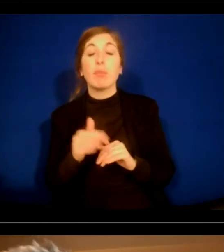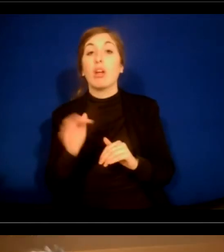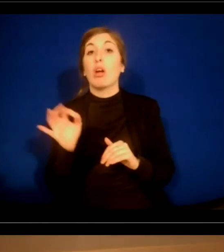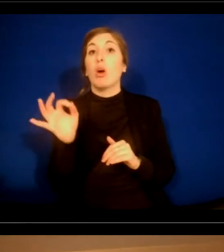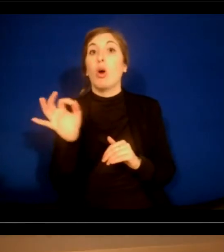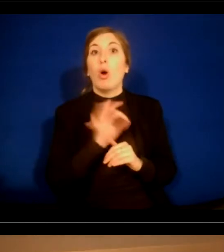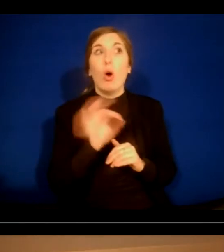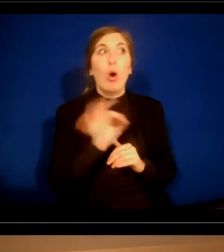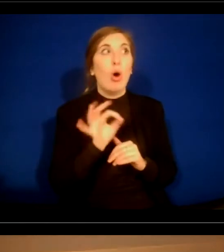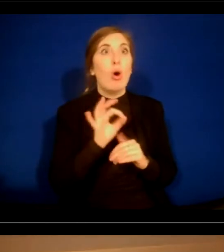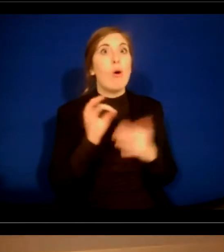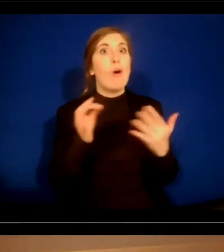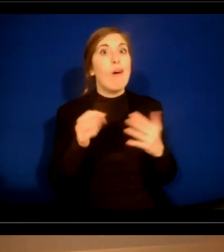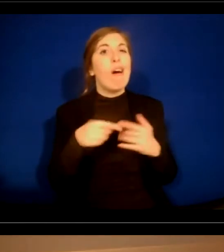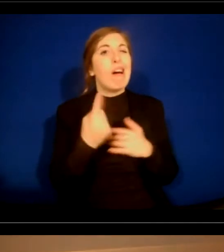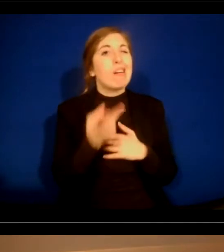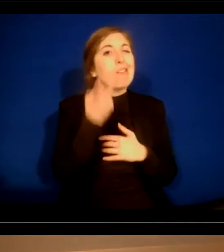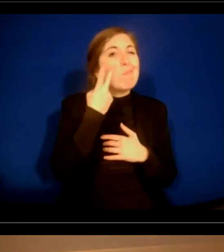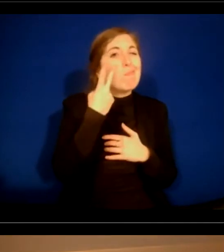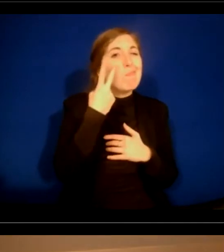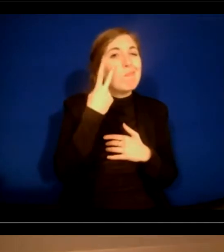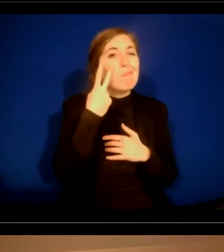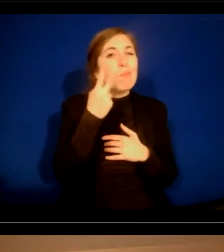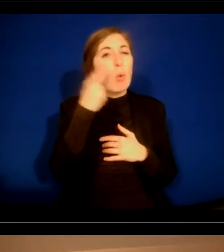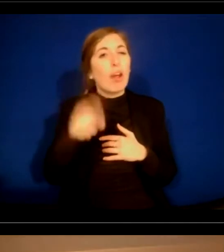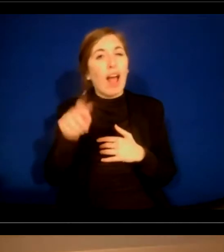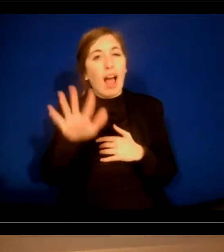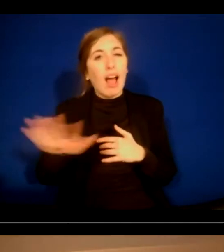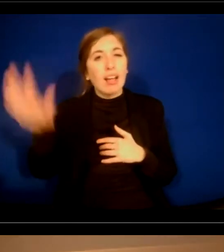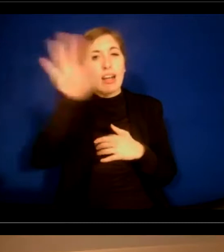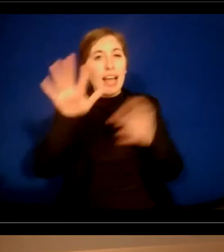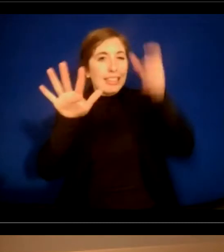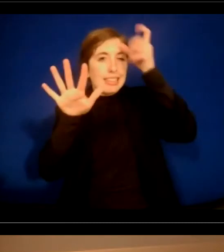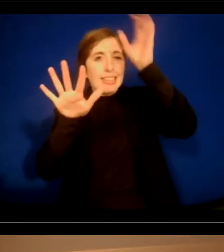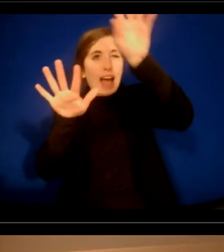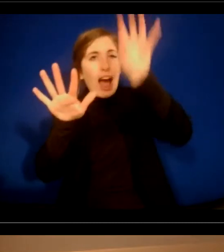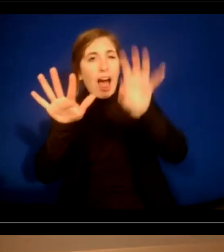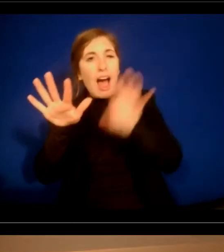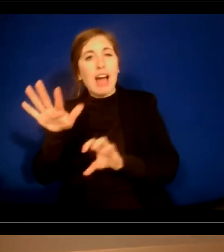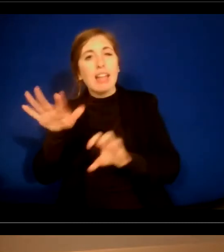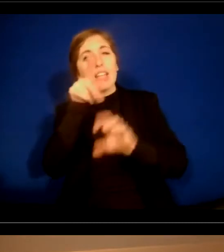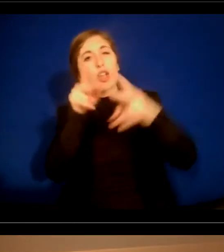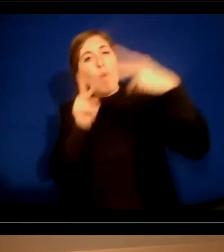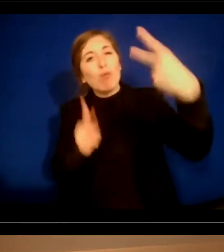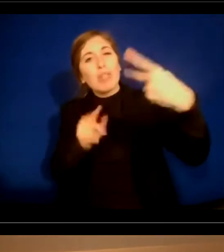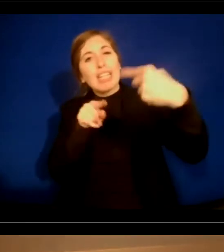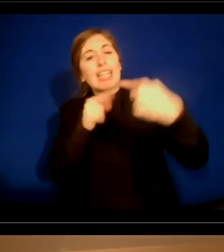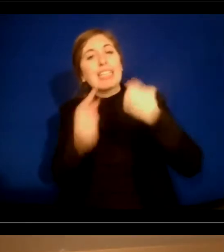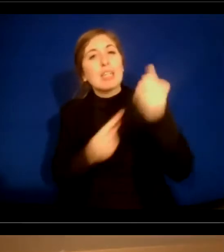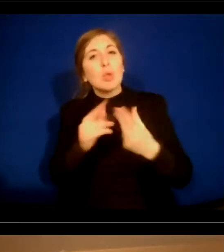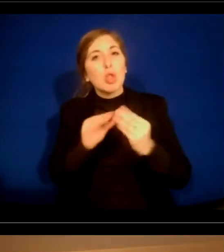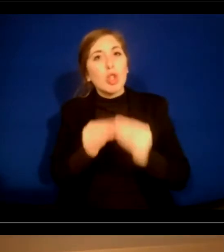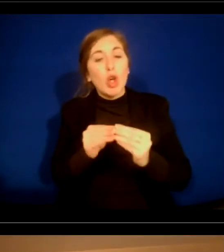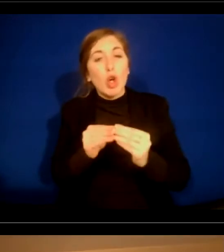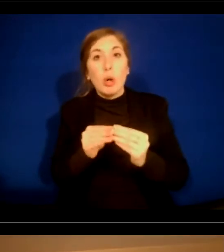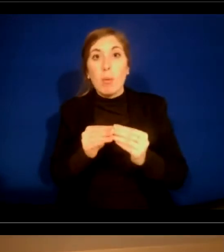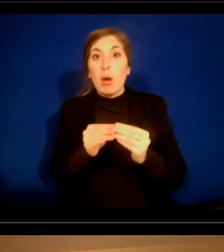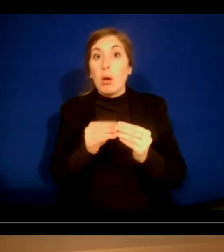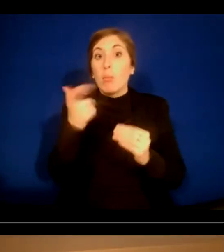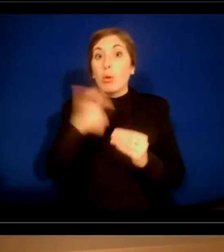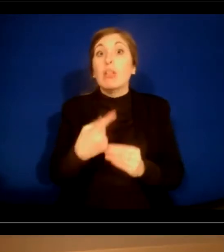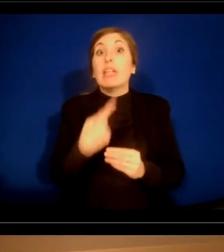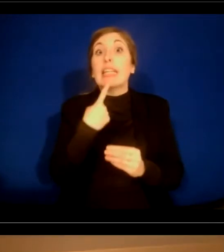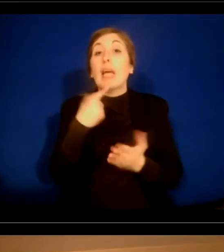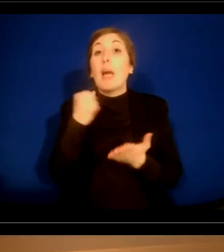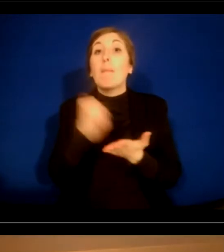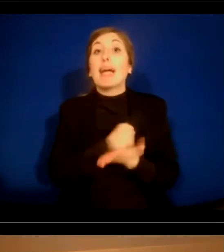vari confini, insomma, se cambia qualcosa anche nella possibilità di varcare il confine anche per chi non ha un